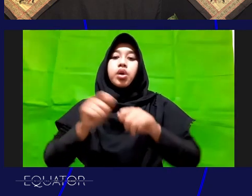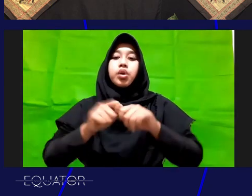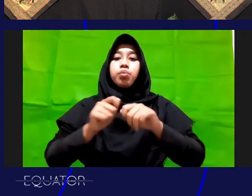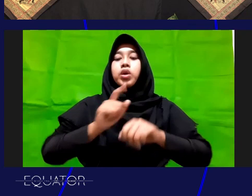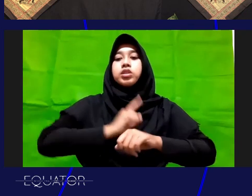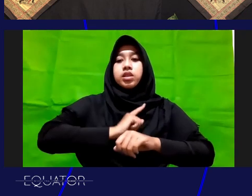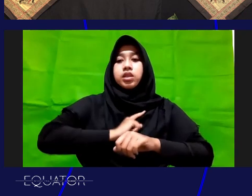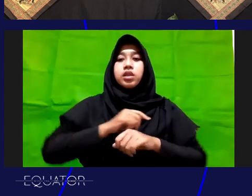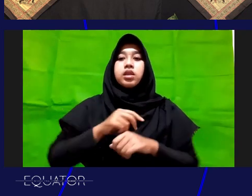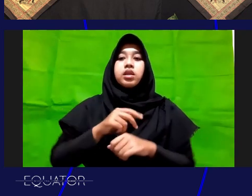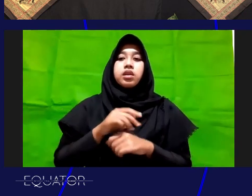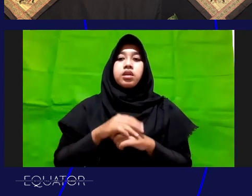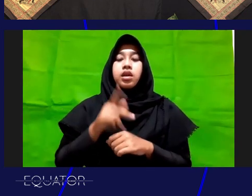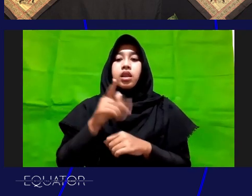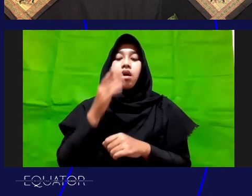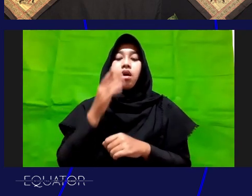Kita pakai uang tabungan sendiri,